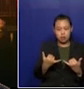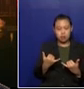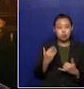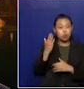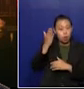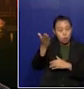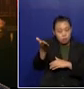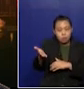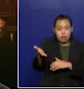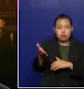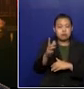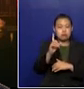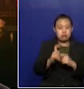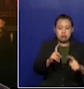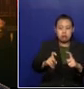านี้อีกฮะ